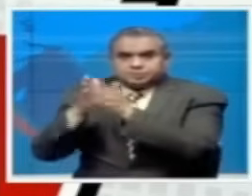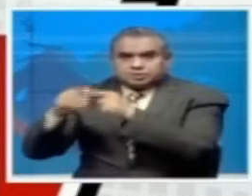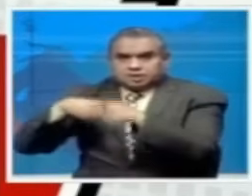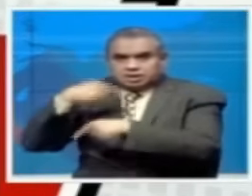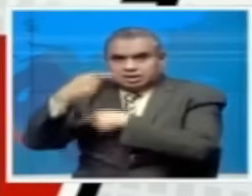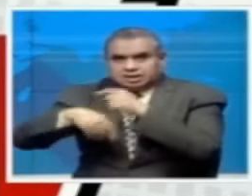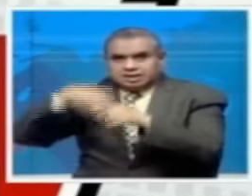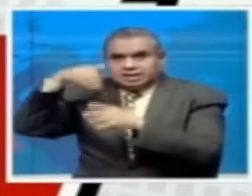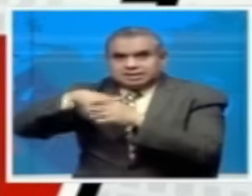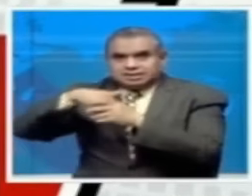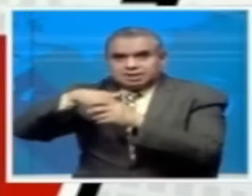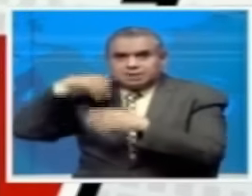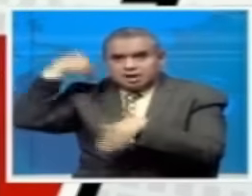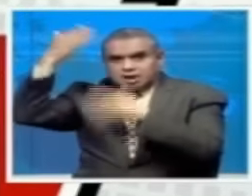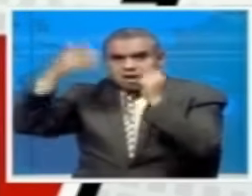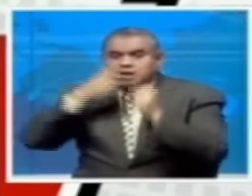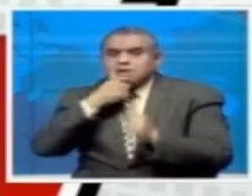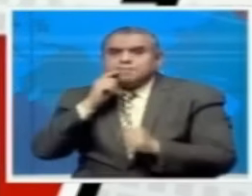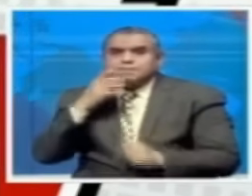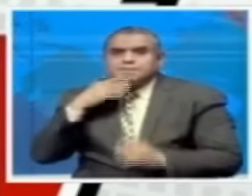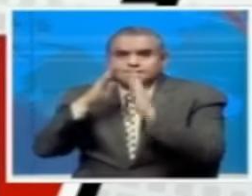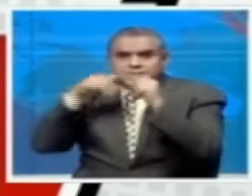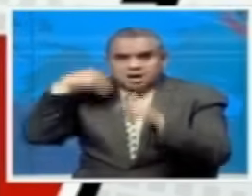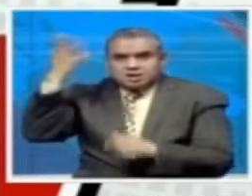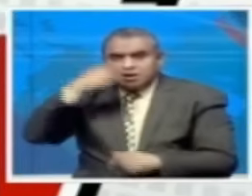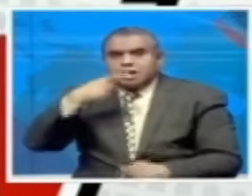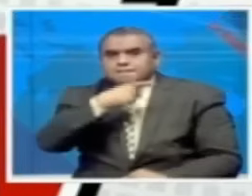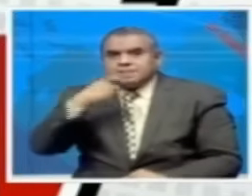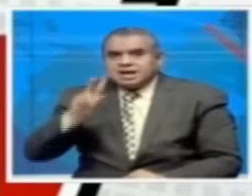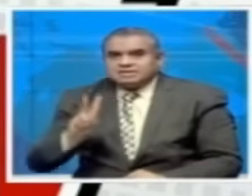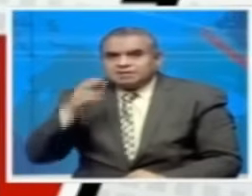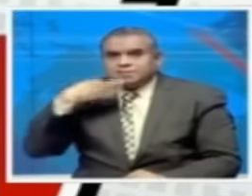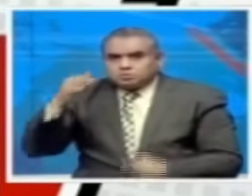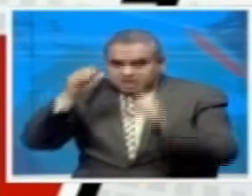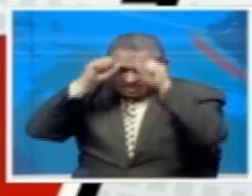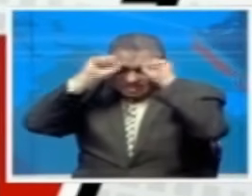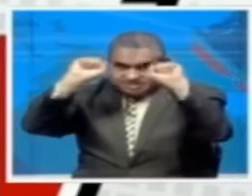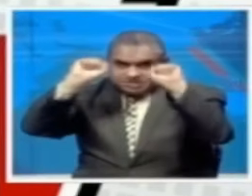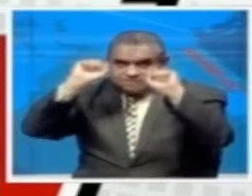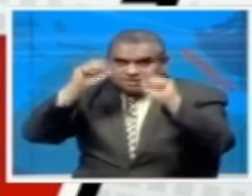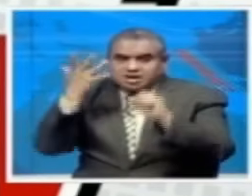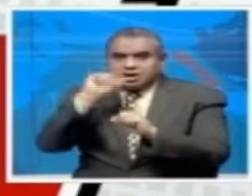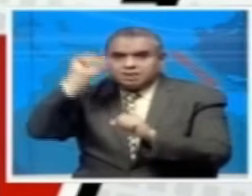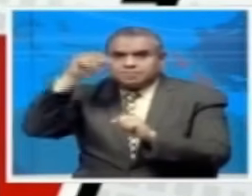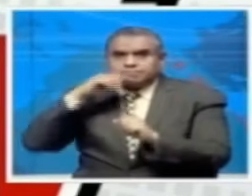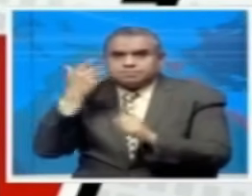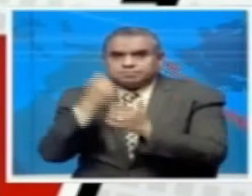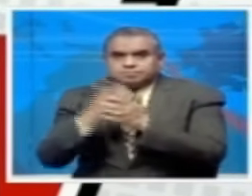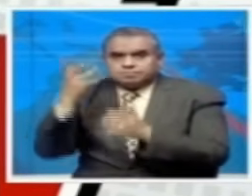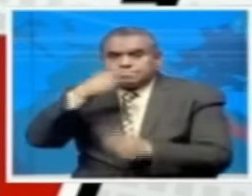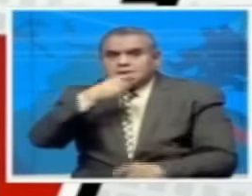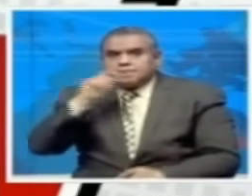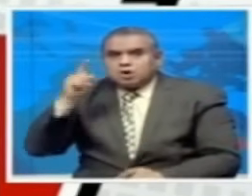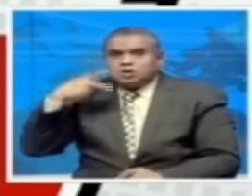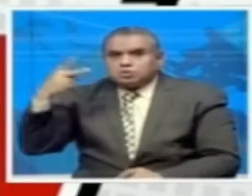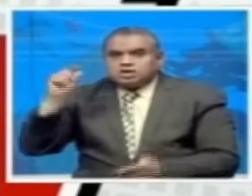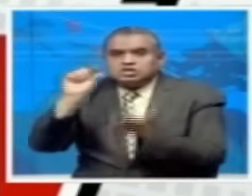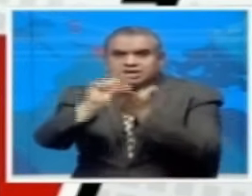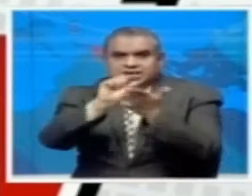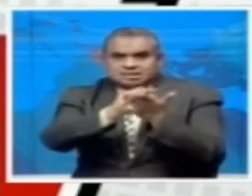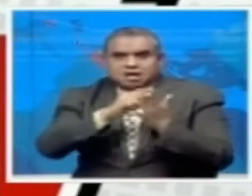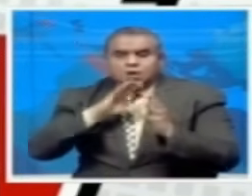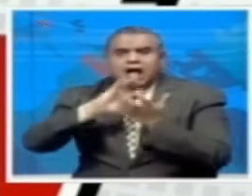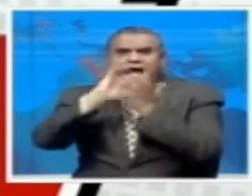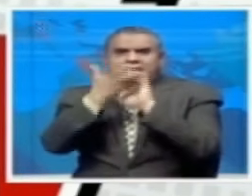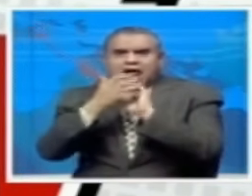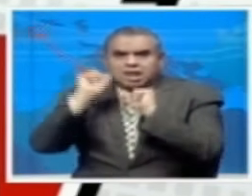تجرى العملية الانتخابية خارج مصر في 137 سفارة وقنصلية في 121 دولة